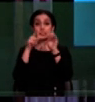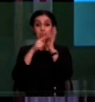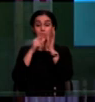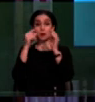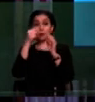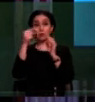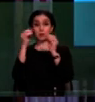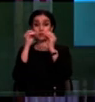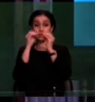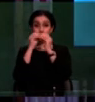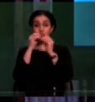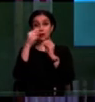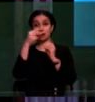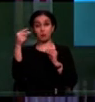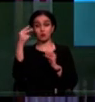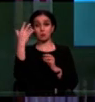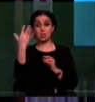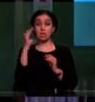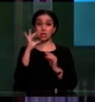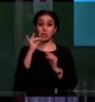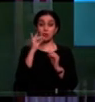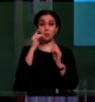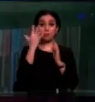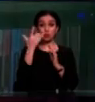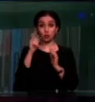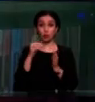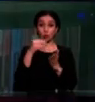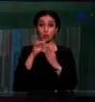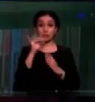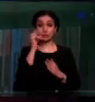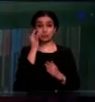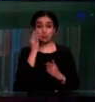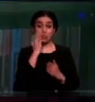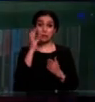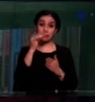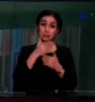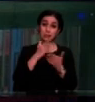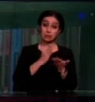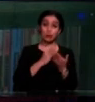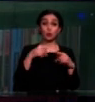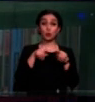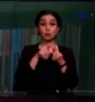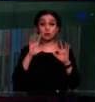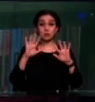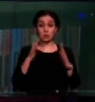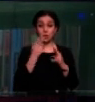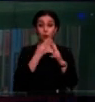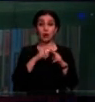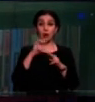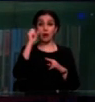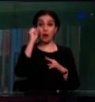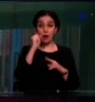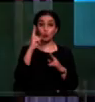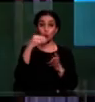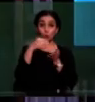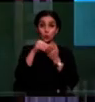10 равно 5. 5 человек купили и хлеб, и сахар. Идем дальше. Создаем события. Событие А –